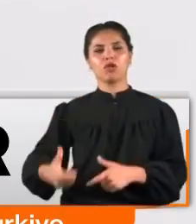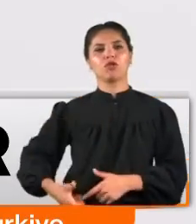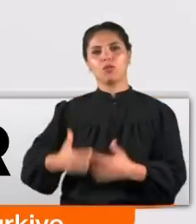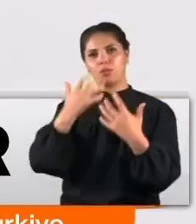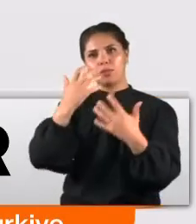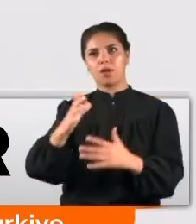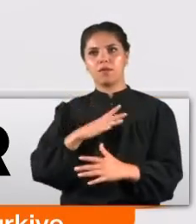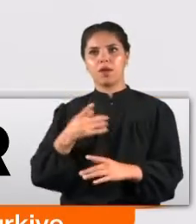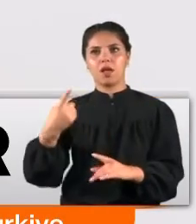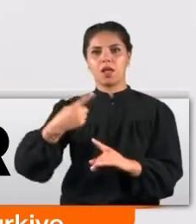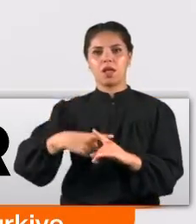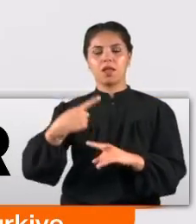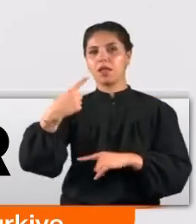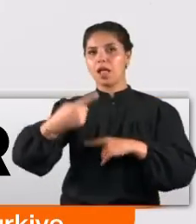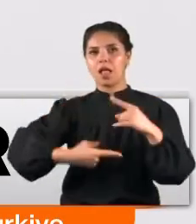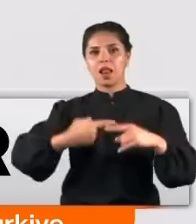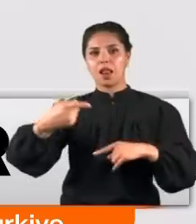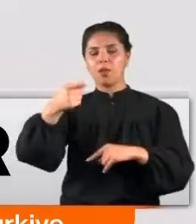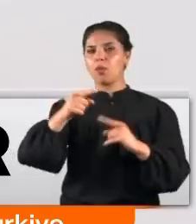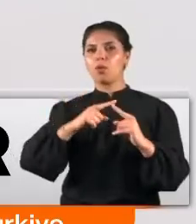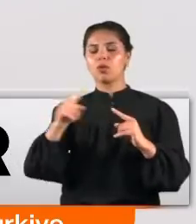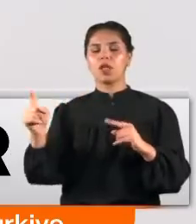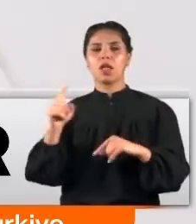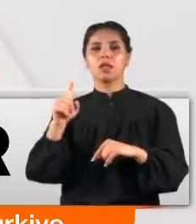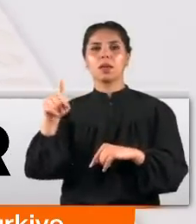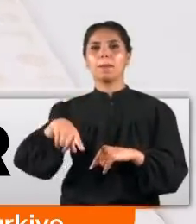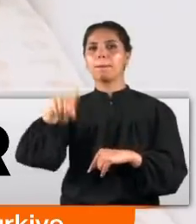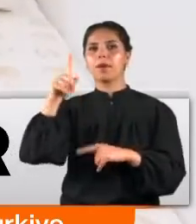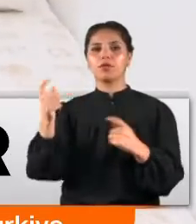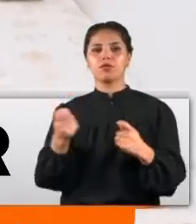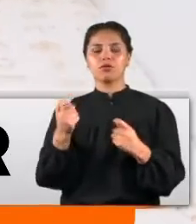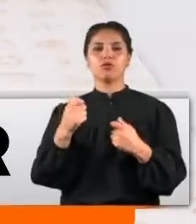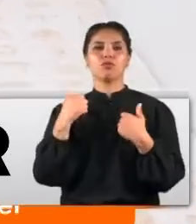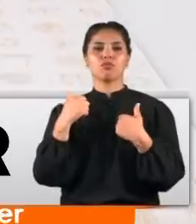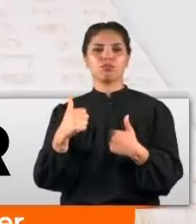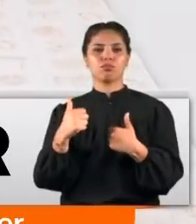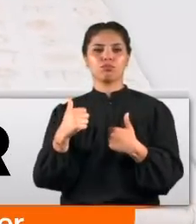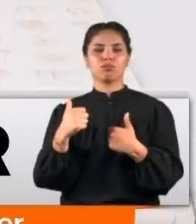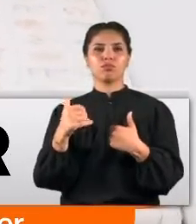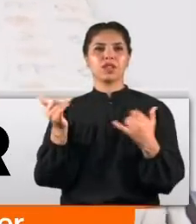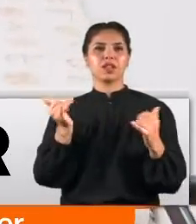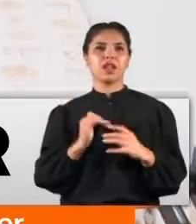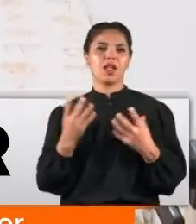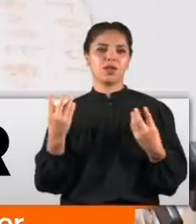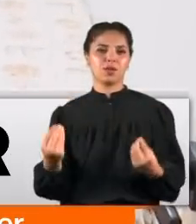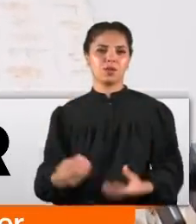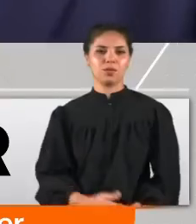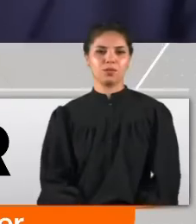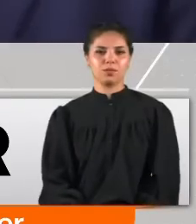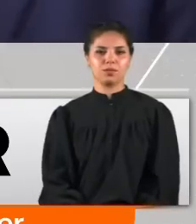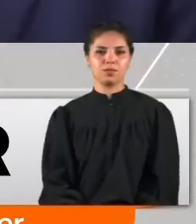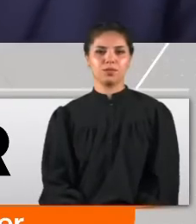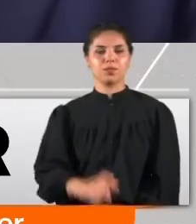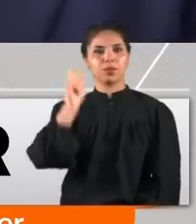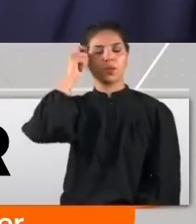bakılıyor. Bunun yanı sıra da yakınları da o sırada gündelik işlerini halledebiliyorlar ve gözleri de asla arkada kalmıyor.